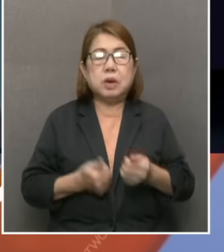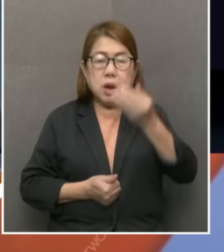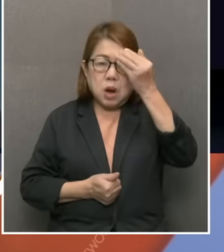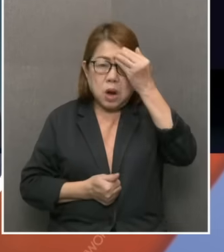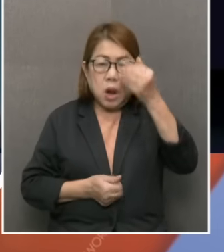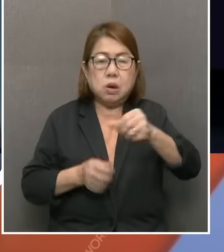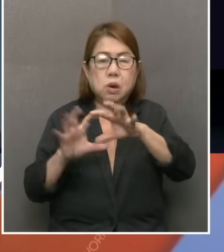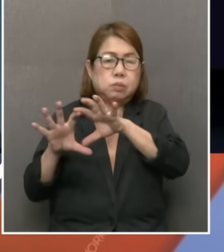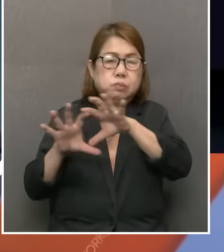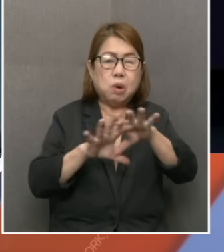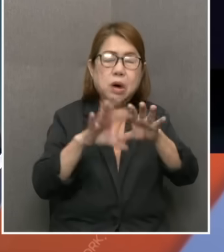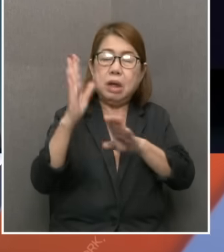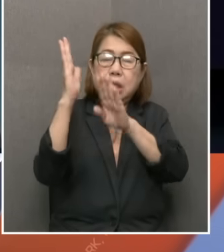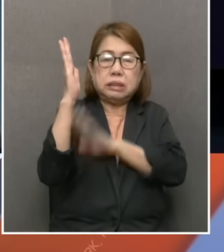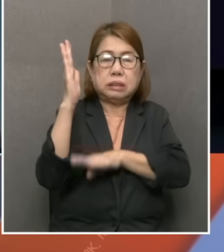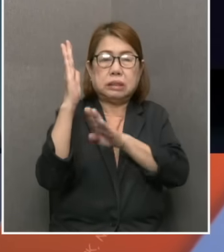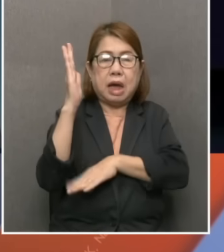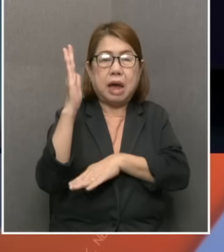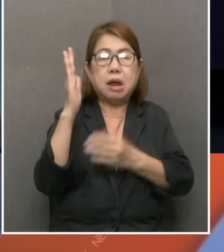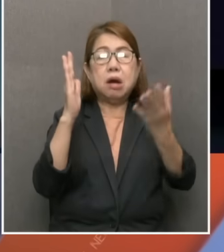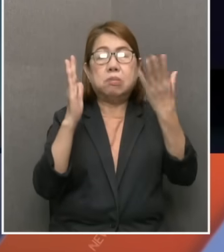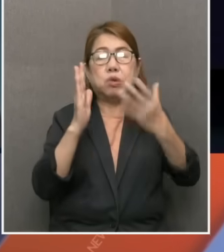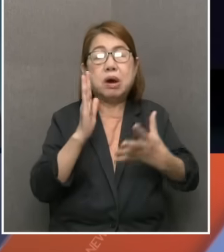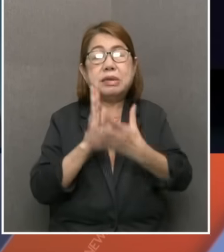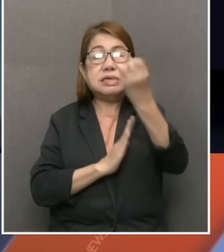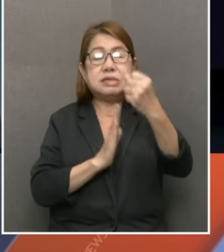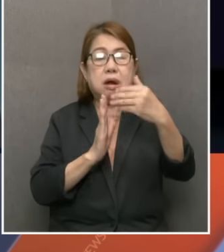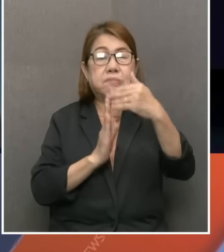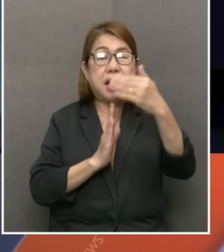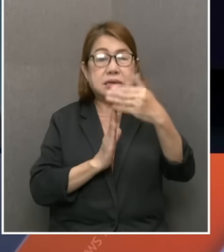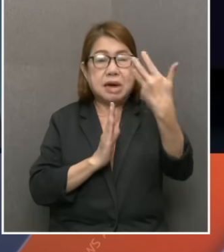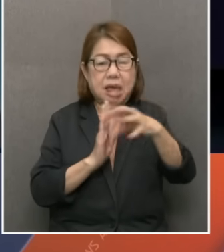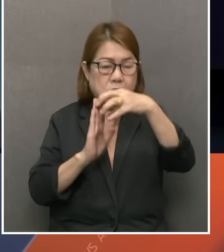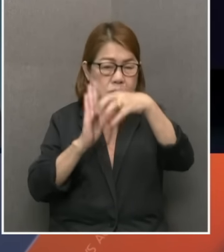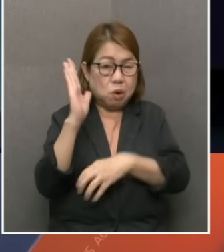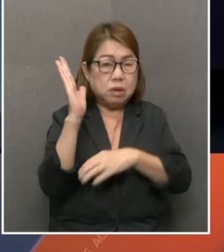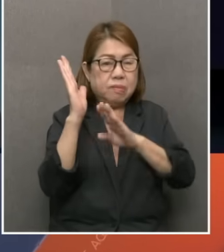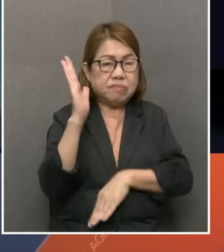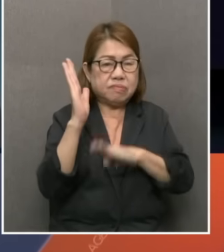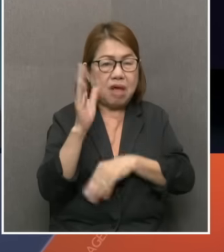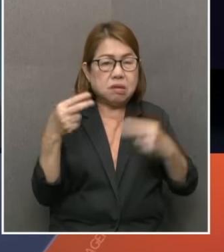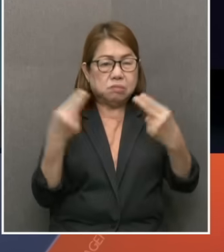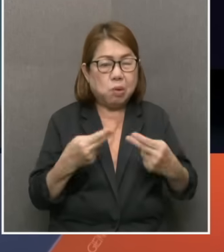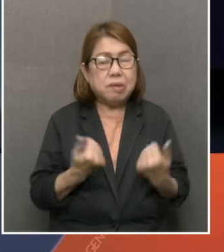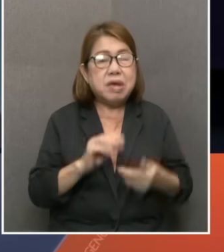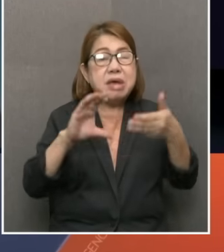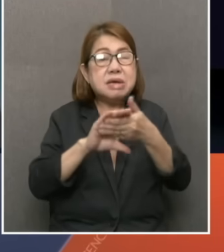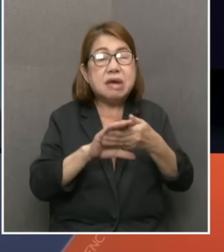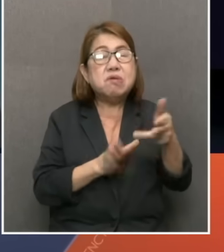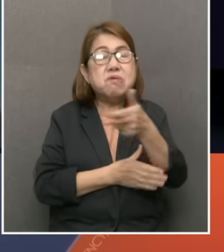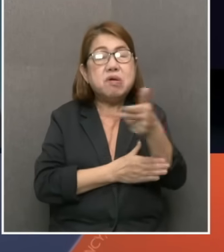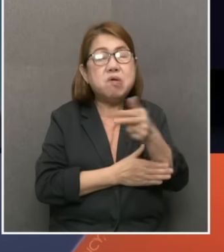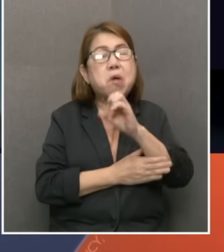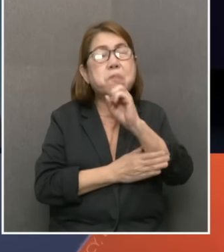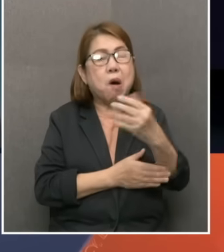ใต้ค่ะหลังจากที่ก่อนหน้านี้สามารถยึดกาซาทางตอนเหนือไปได้แล้วและล่าสุดก็มีการเปิดคลิปวิดีโอนะคะบอกว่ามีห้องปฏิบัติการเ